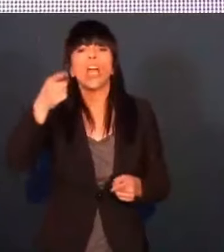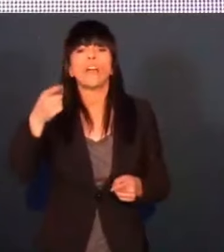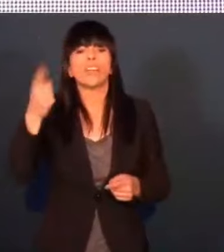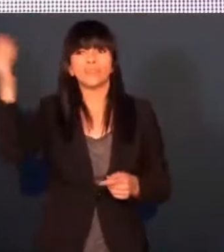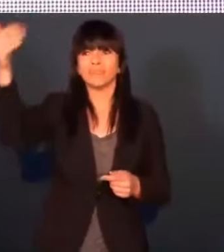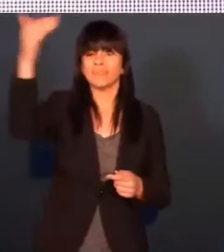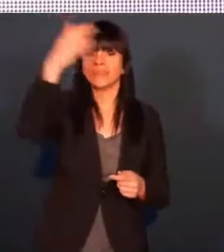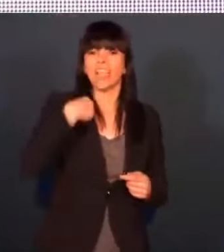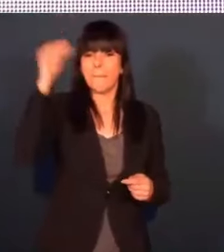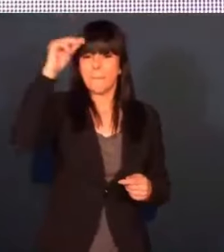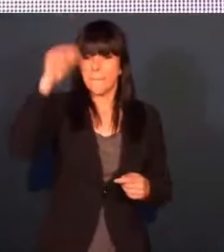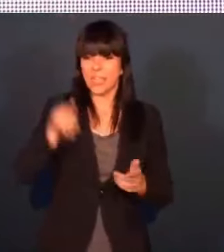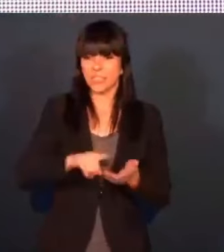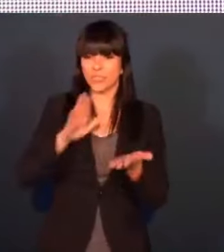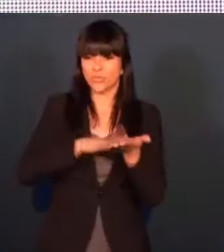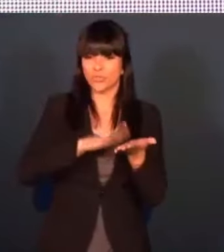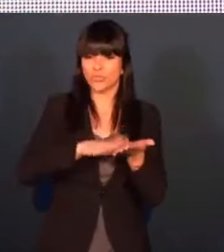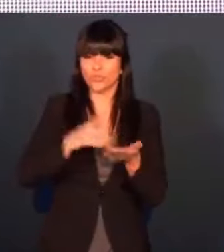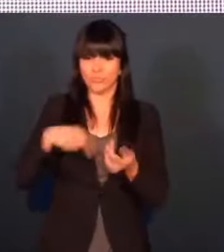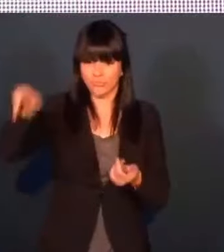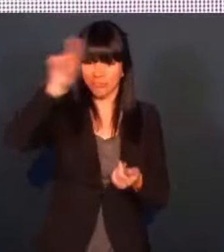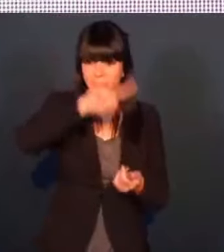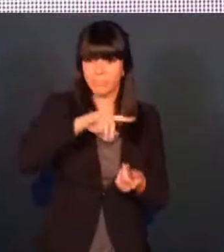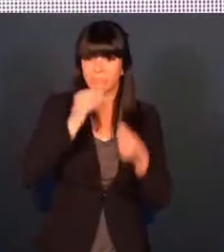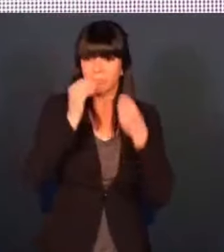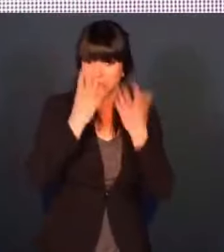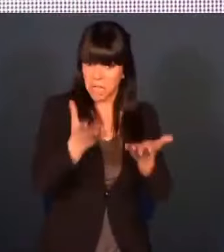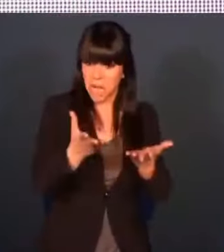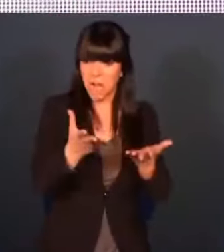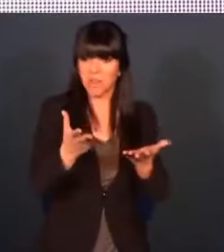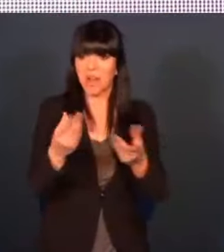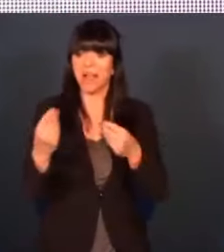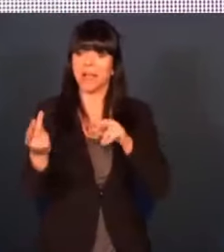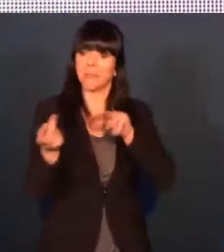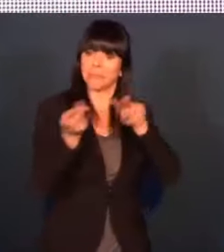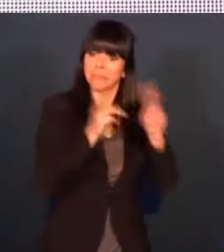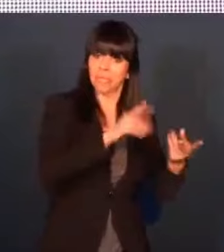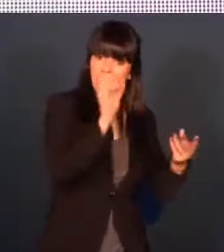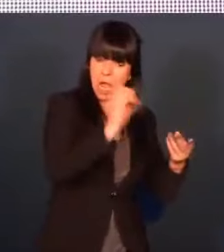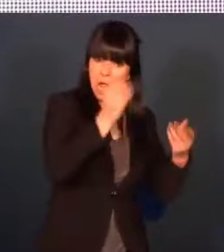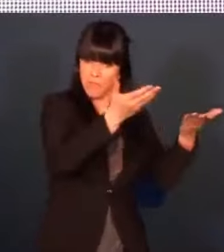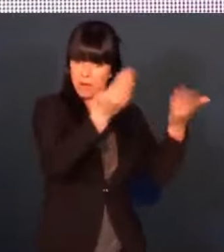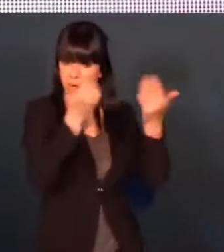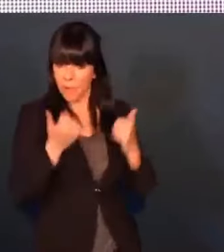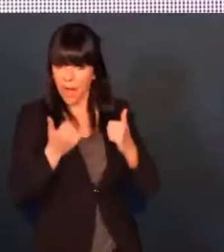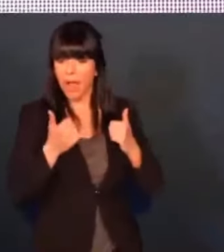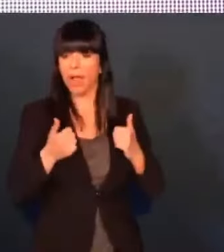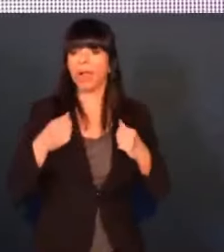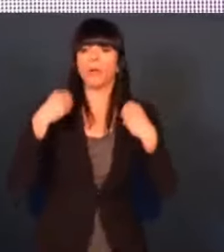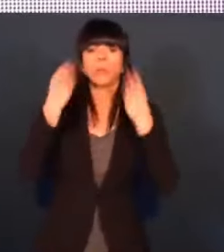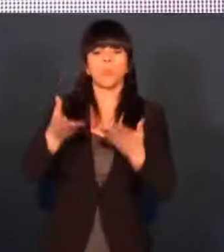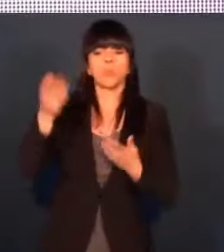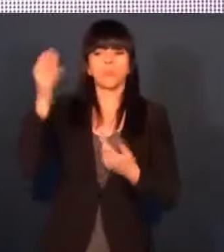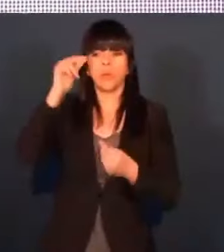напредъка, постигнат от България по пътя и към въвеждането на еврото и дадоха ясен знак, че са готови да приемат България в